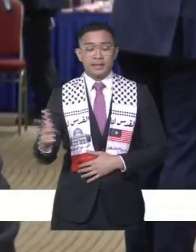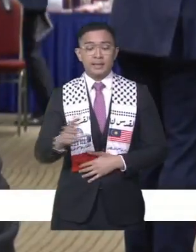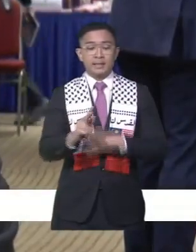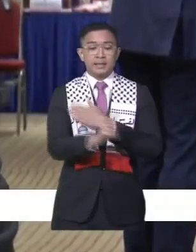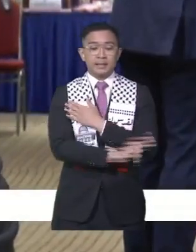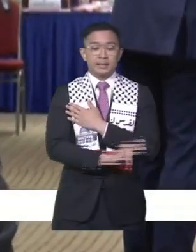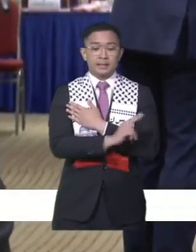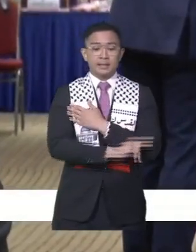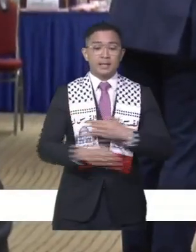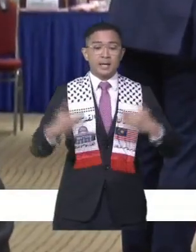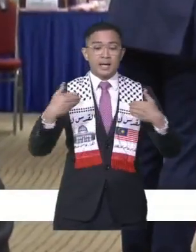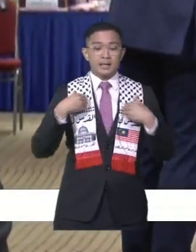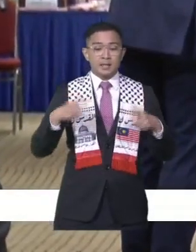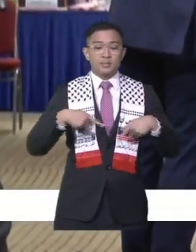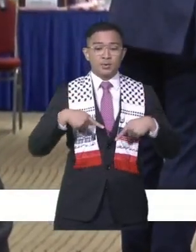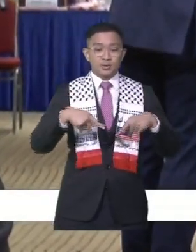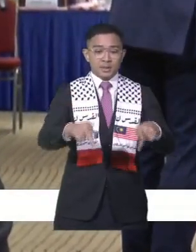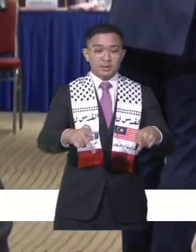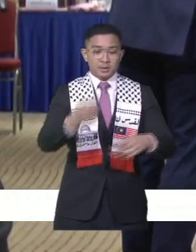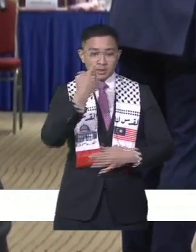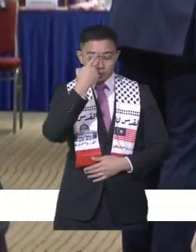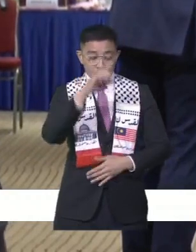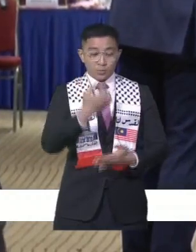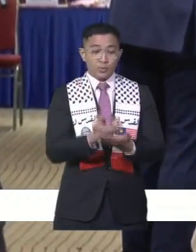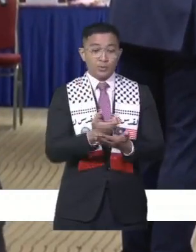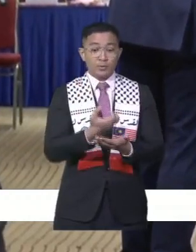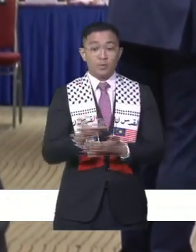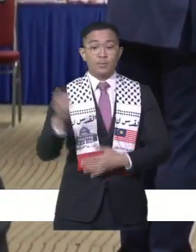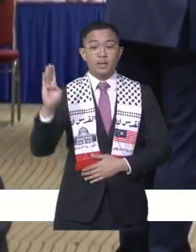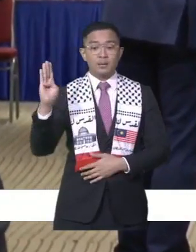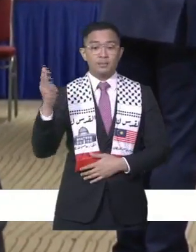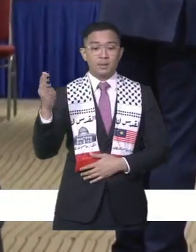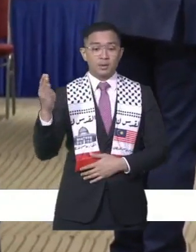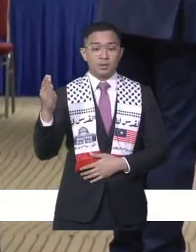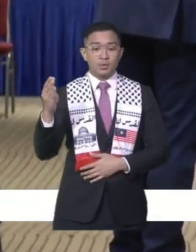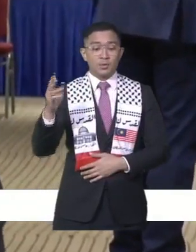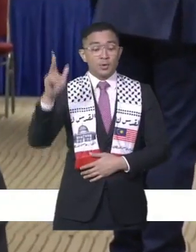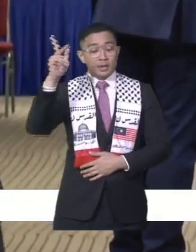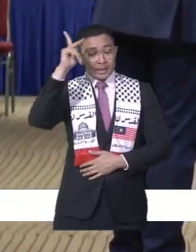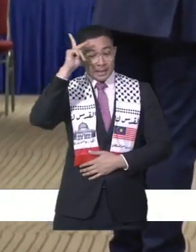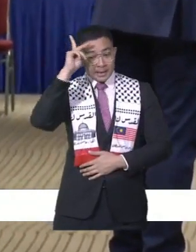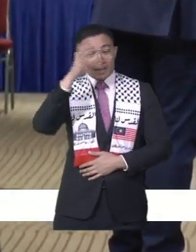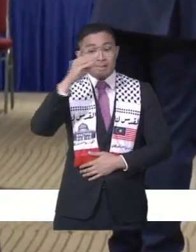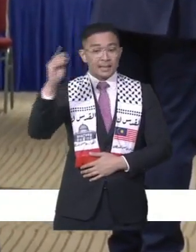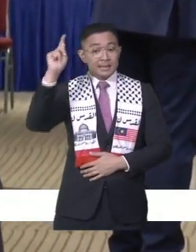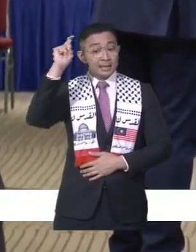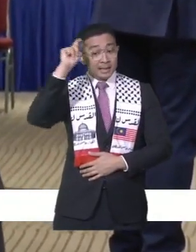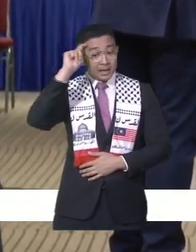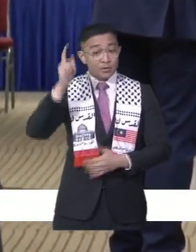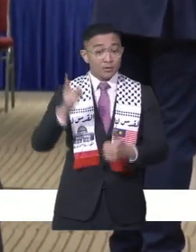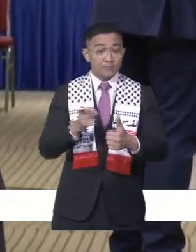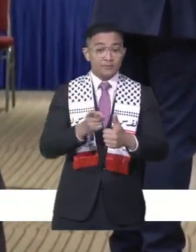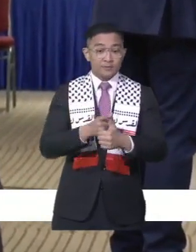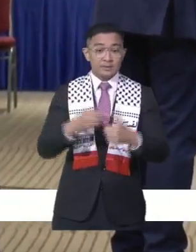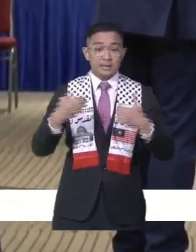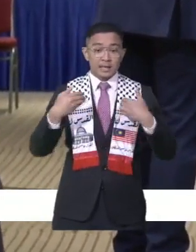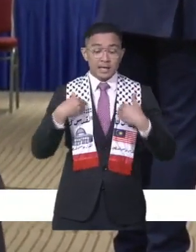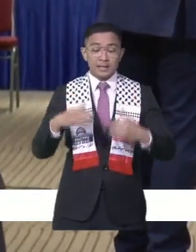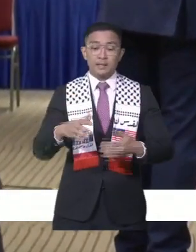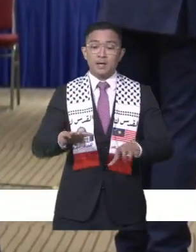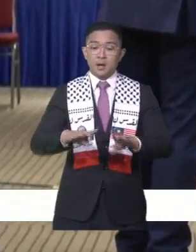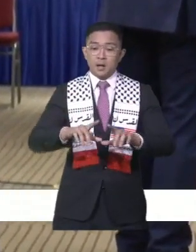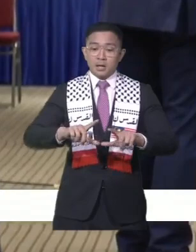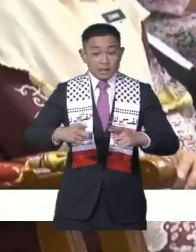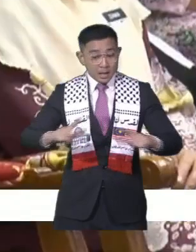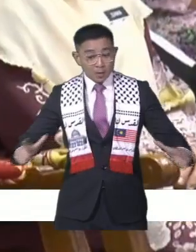Negeri-negeri yang ada potensi untuk ekonomi biru adalah Kelantan dan Terengganu lah, terutamanya kerana ada pesisir pantai